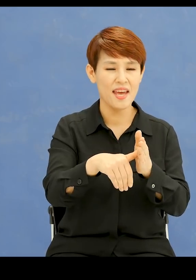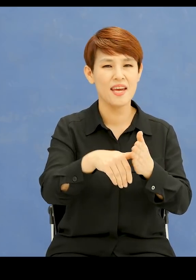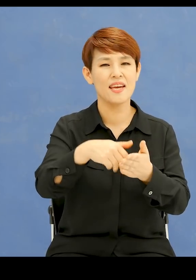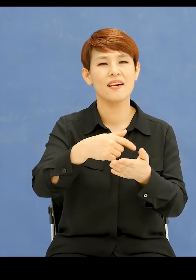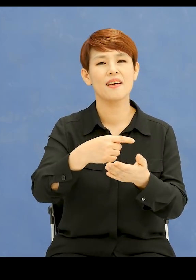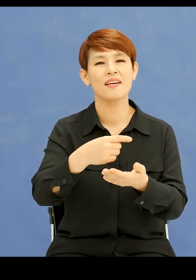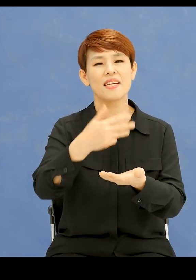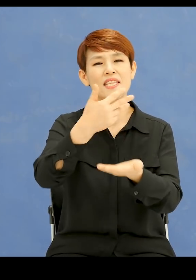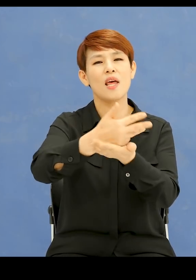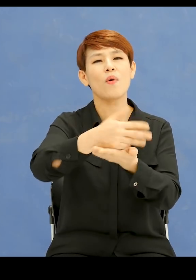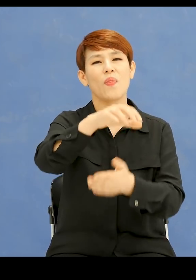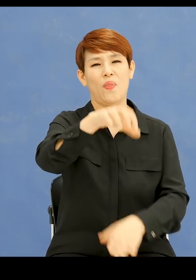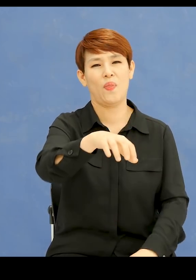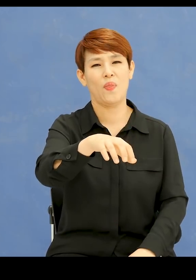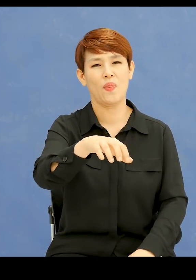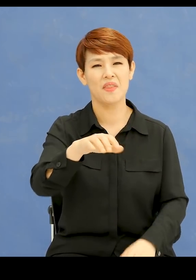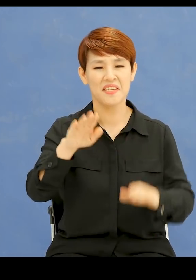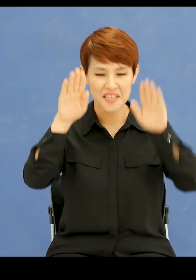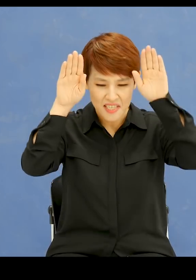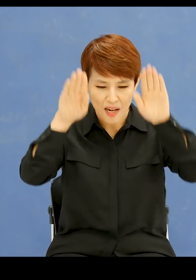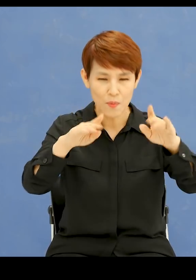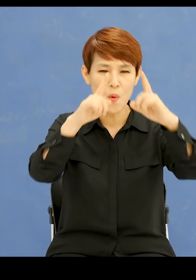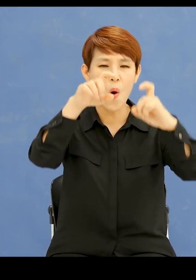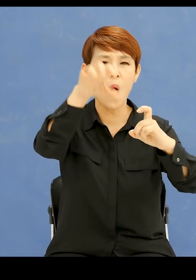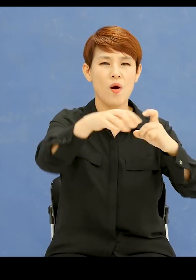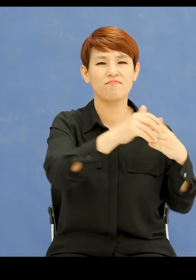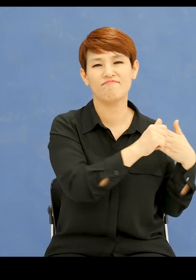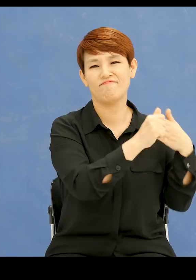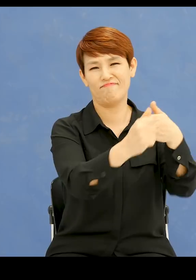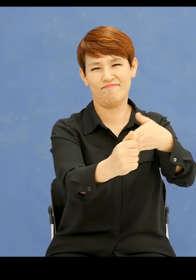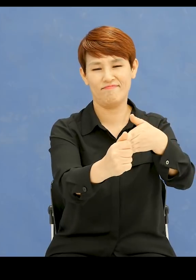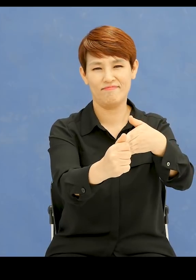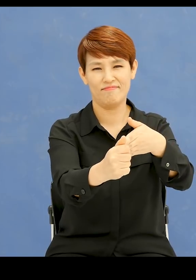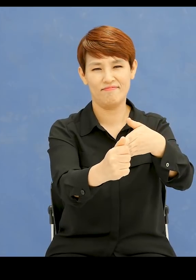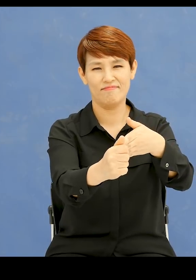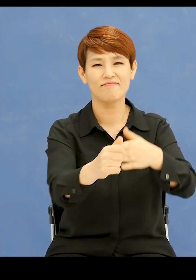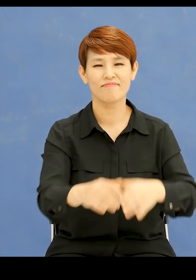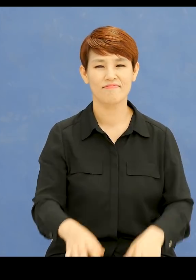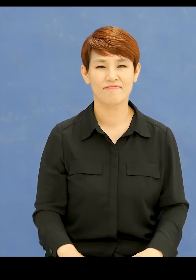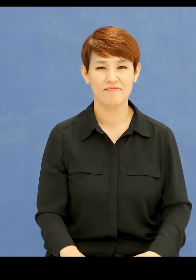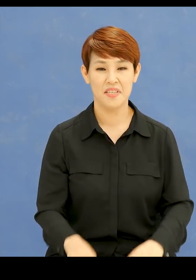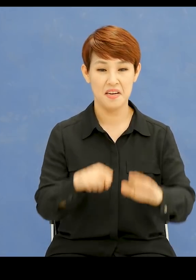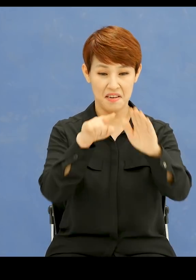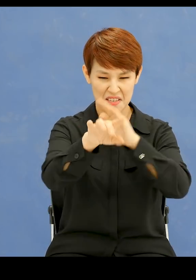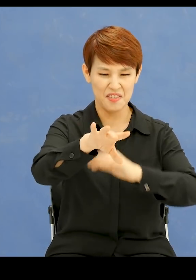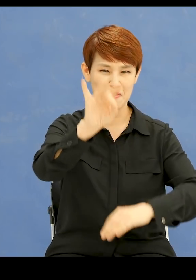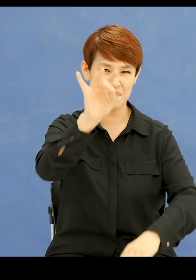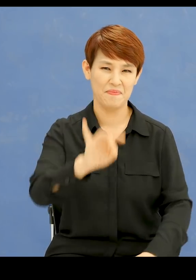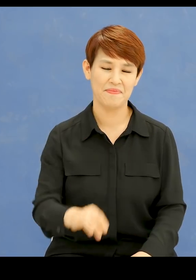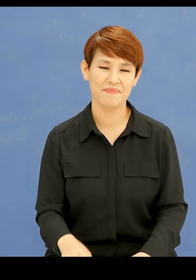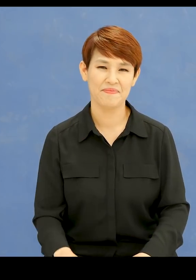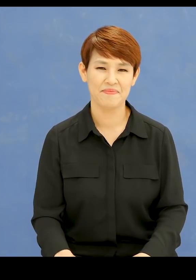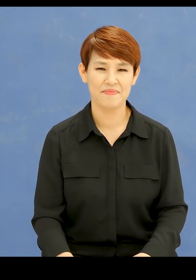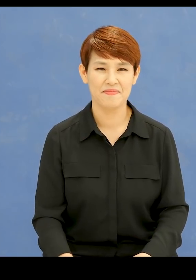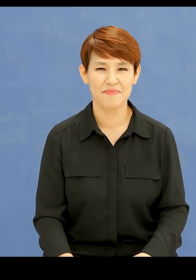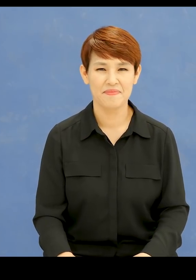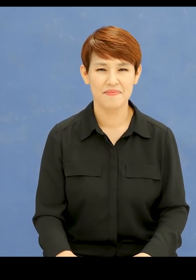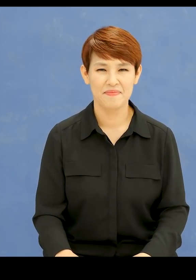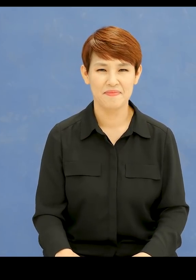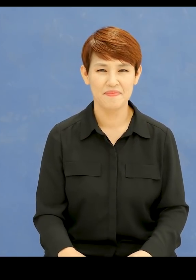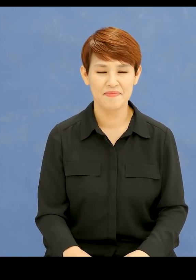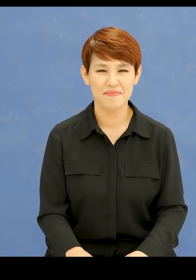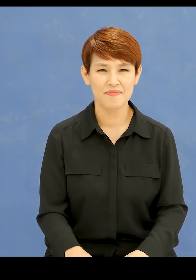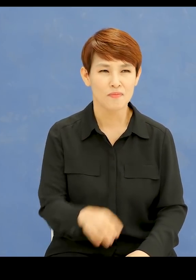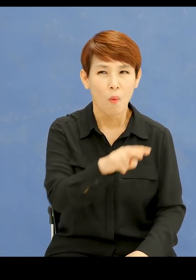사원에 데리고 가셨어요. 그래서 그때 저도 이슬람을 처음 들어가 본 거죠. 네. 네, 그런 어떤